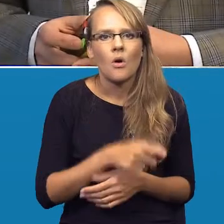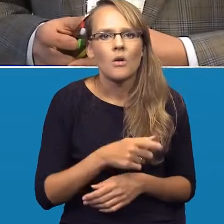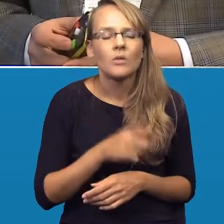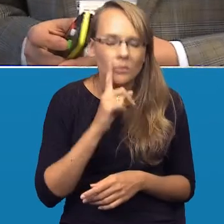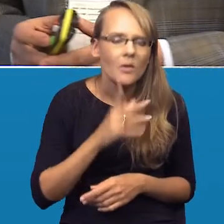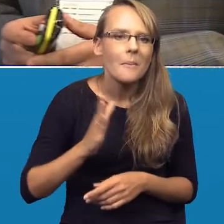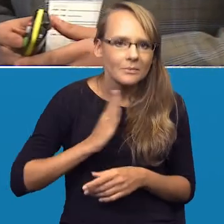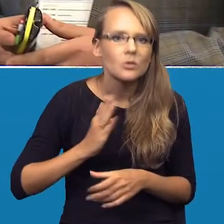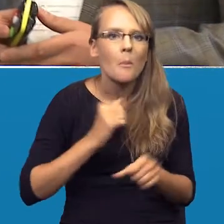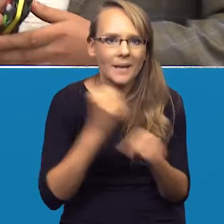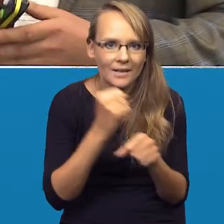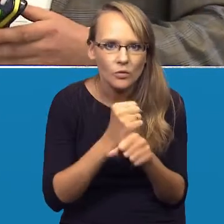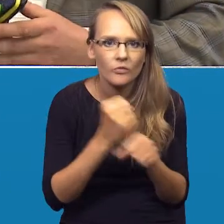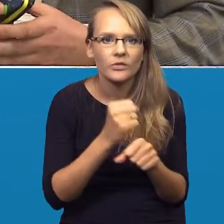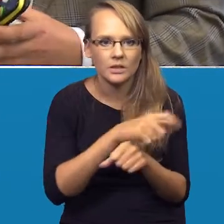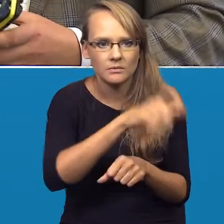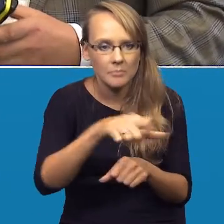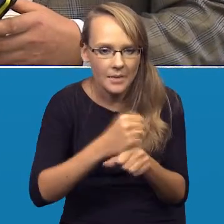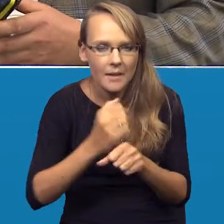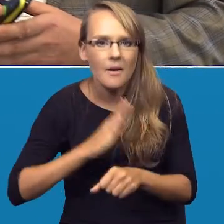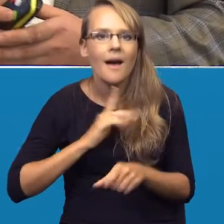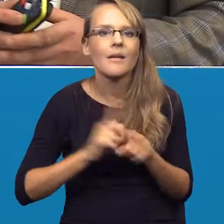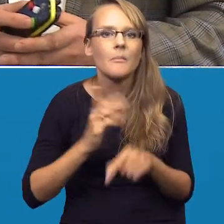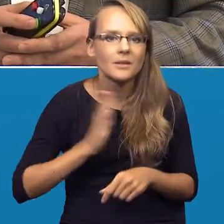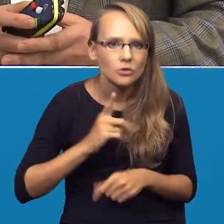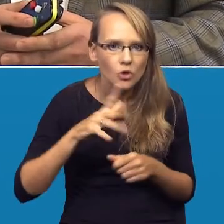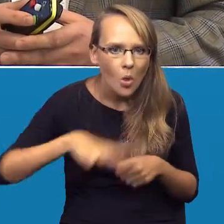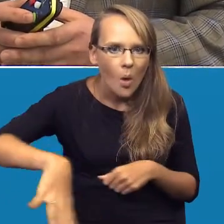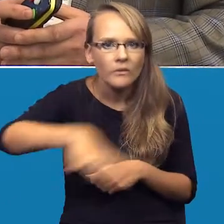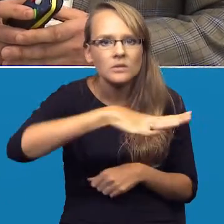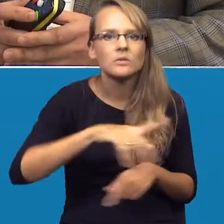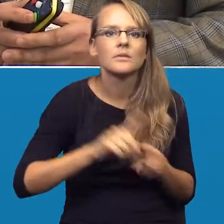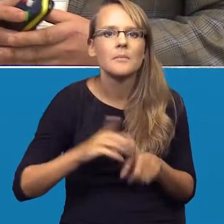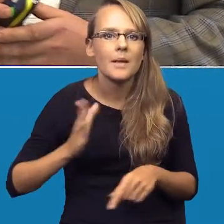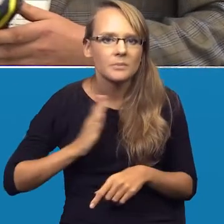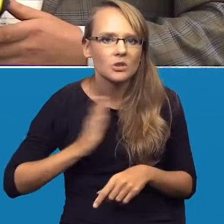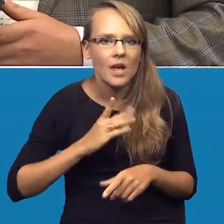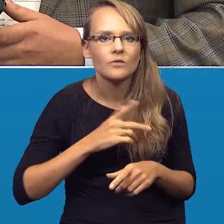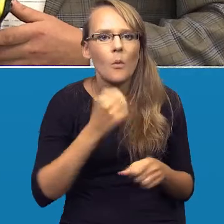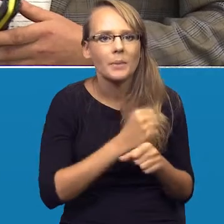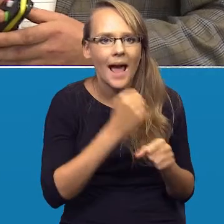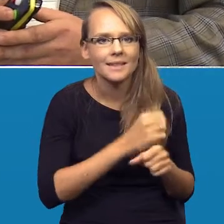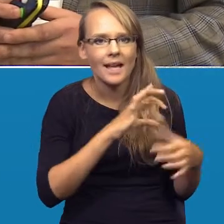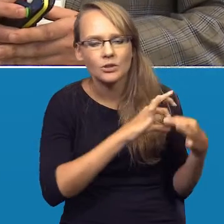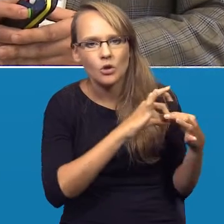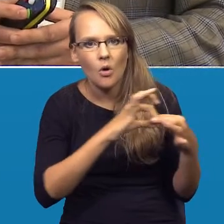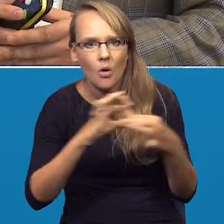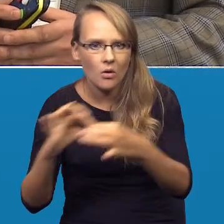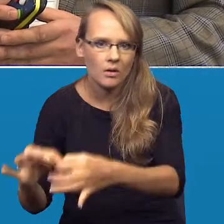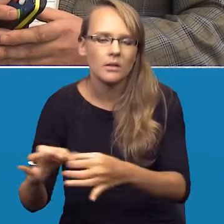bezpieczeństwo pracowników, natomiast to jest też bezpieczeństwo środowiskowe, ale to jest bezpieczeństwo ciągu pracy. I tutaj